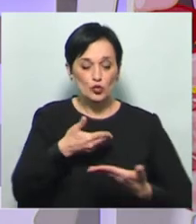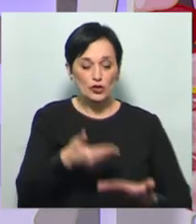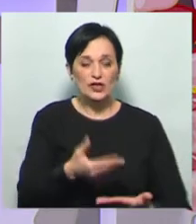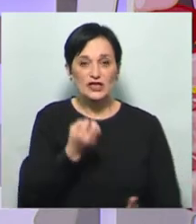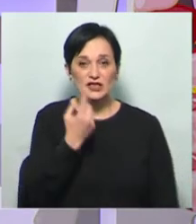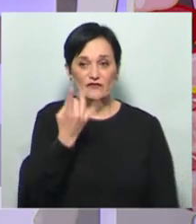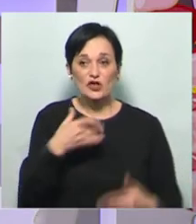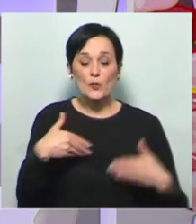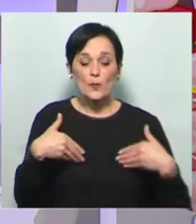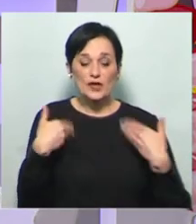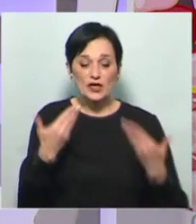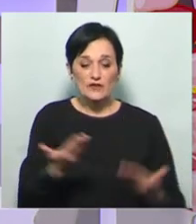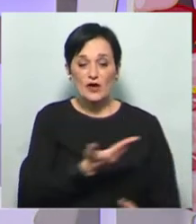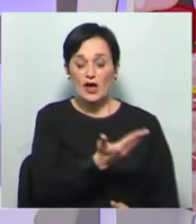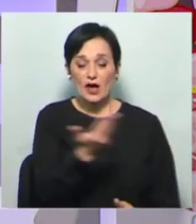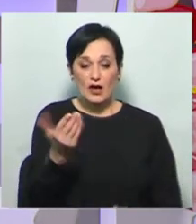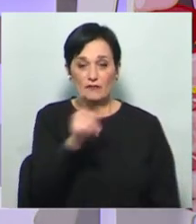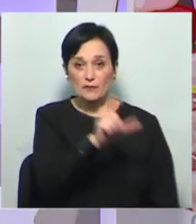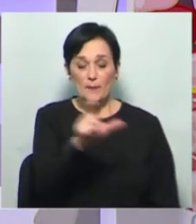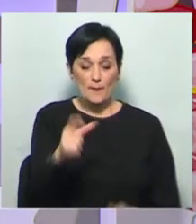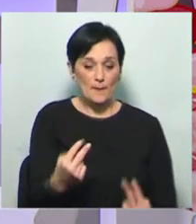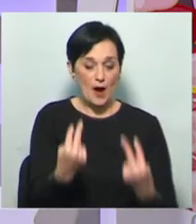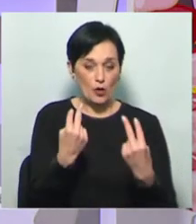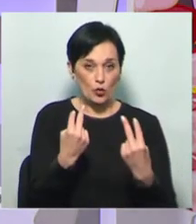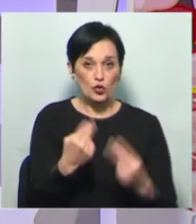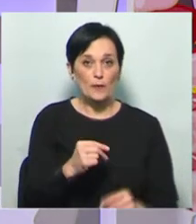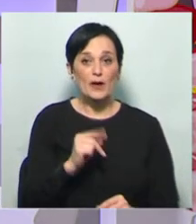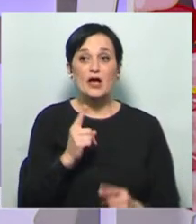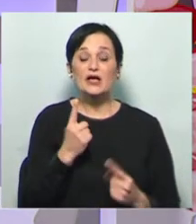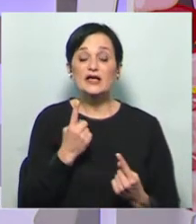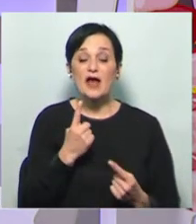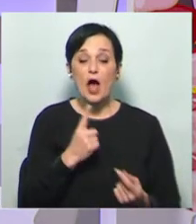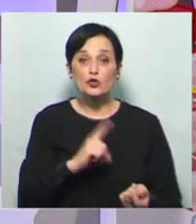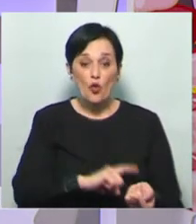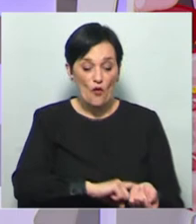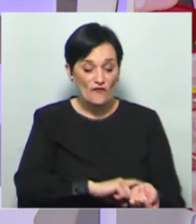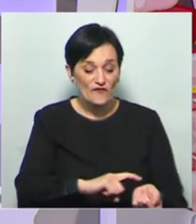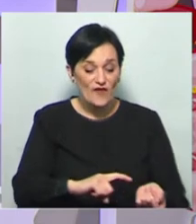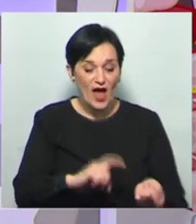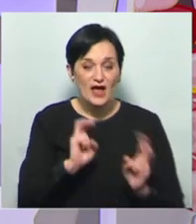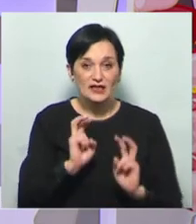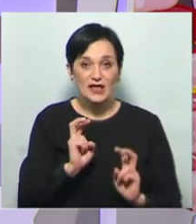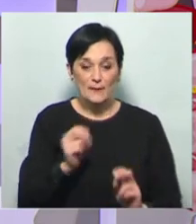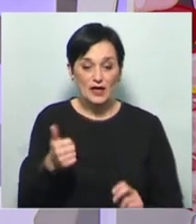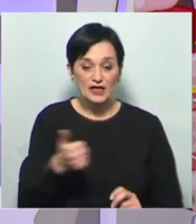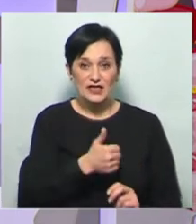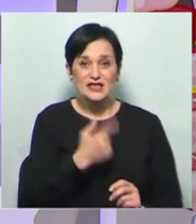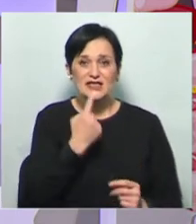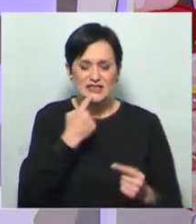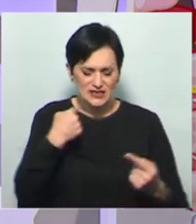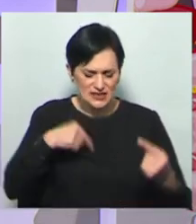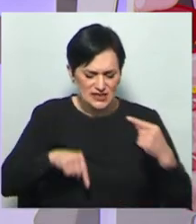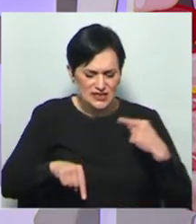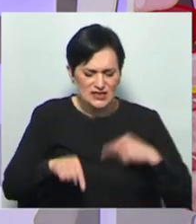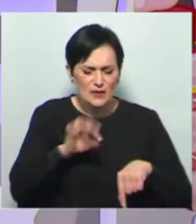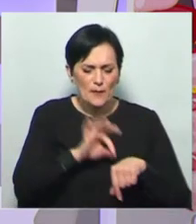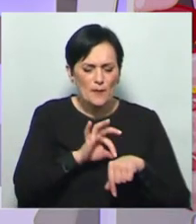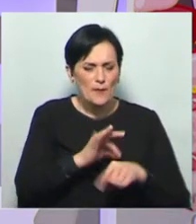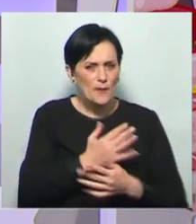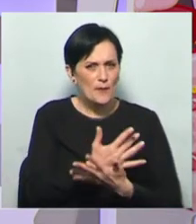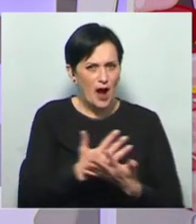და მივესალმებით თქვენ მაყურებელს. და რატო ეს ვენების კვირეული? ხო, სიზაღვანი პათოლოგია ძალიან ბევრი